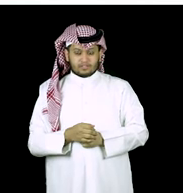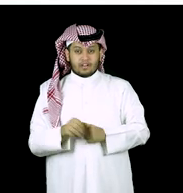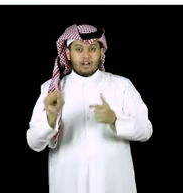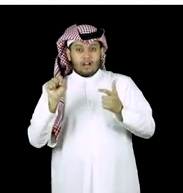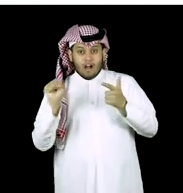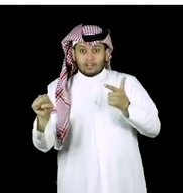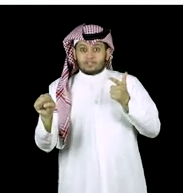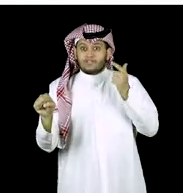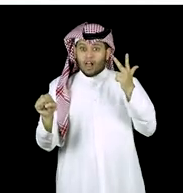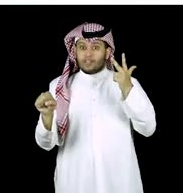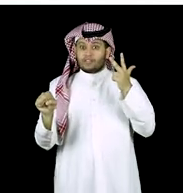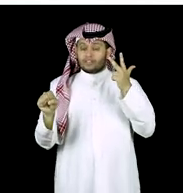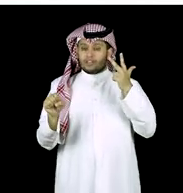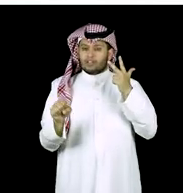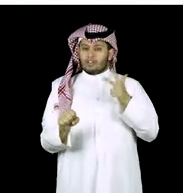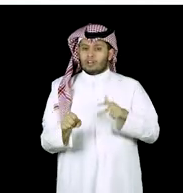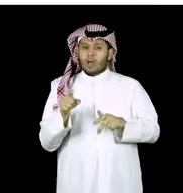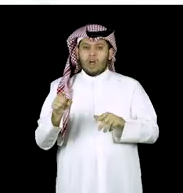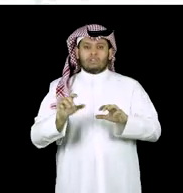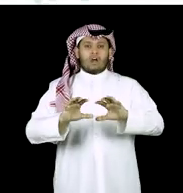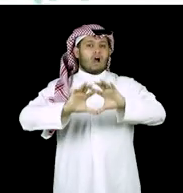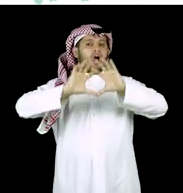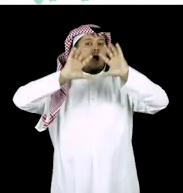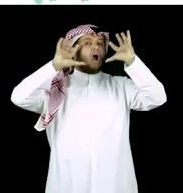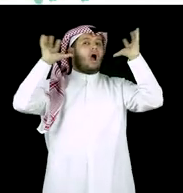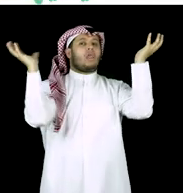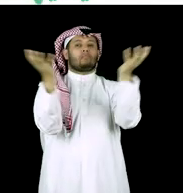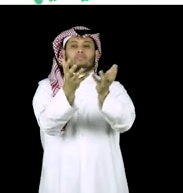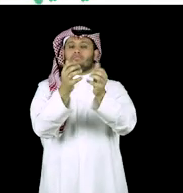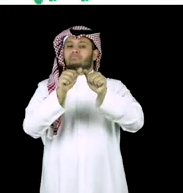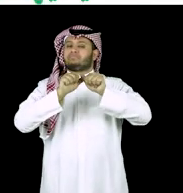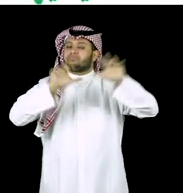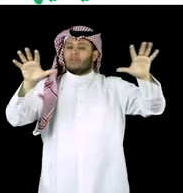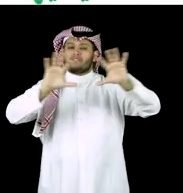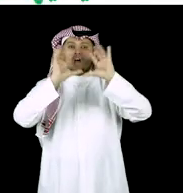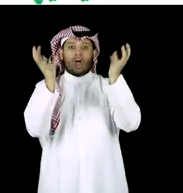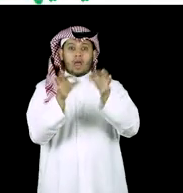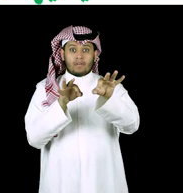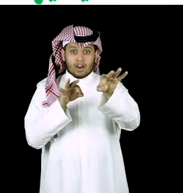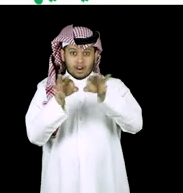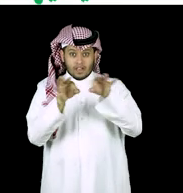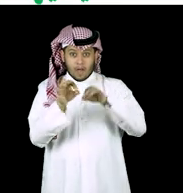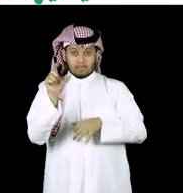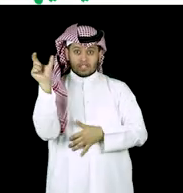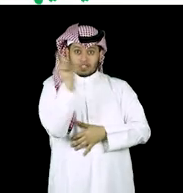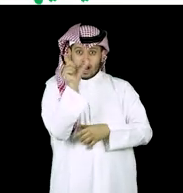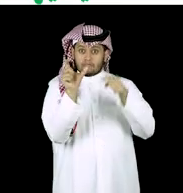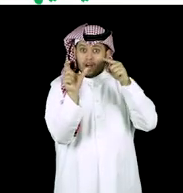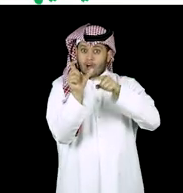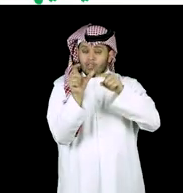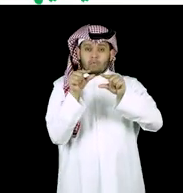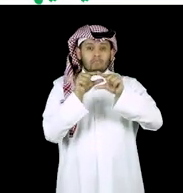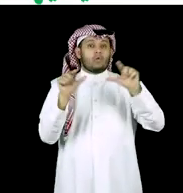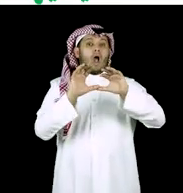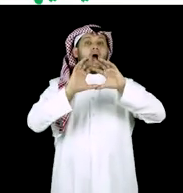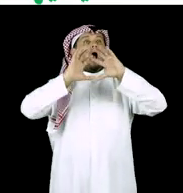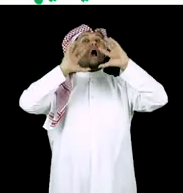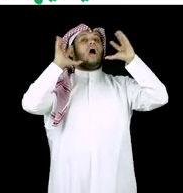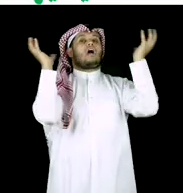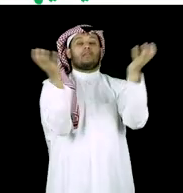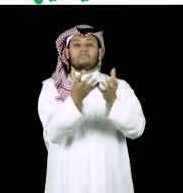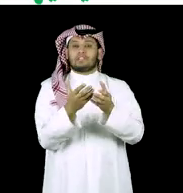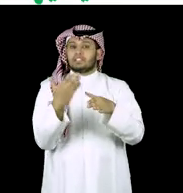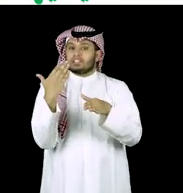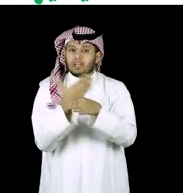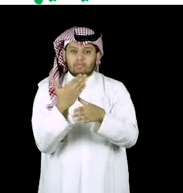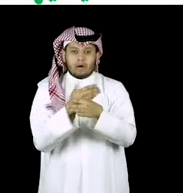الخاصية الثالثة العالمية، النظام السياسي الإسلامي له صفة العالمية